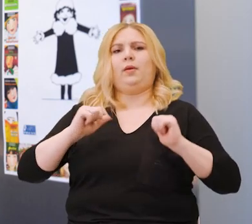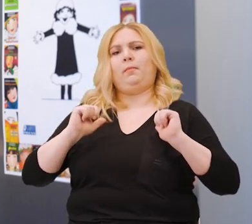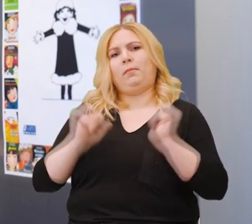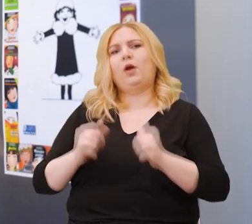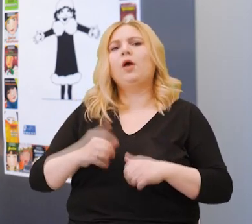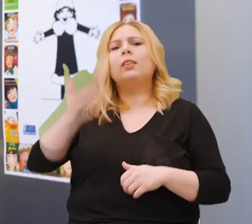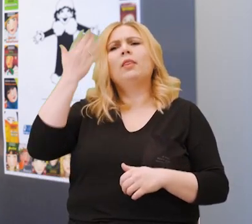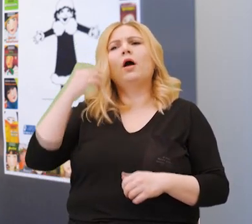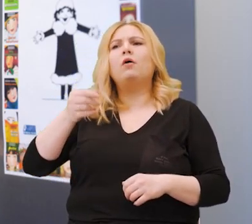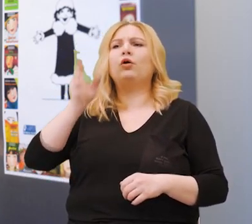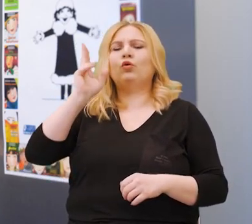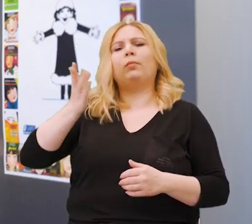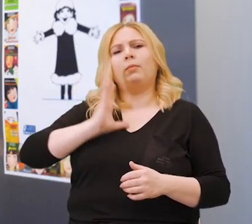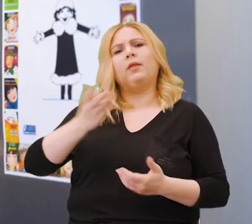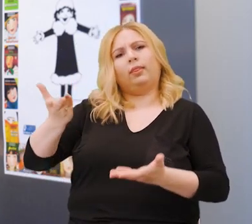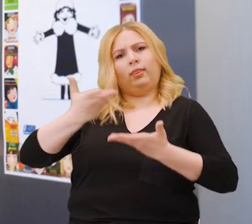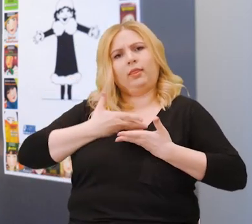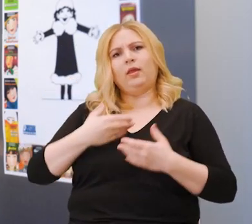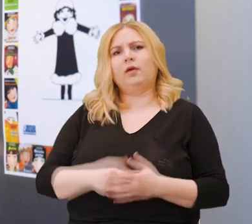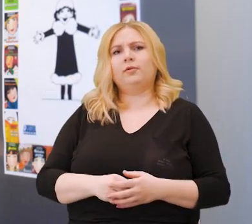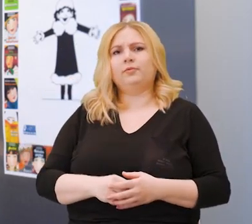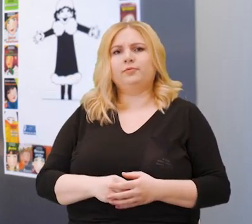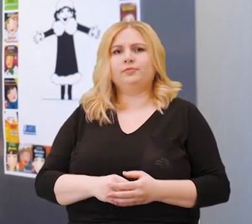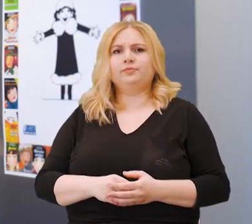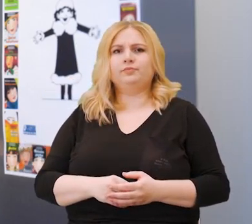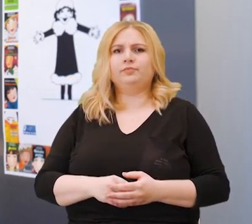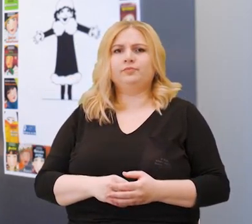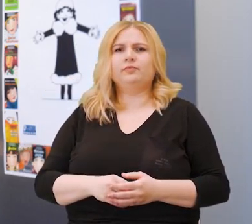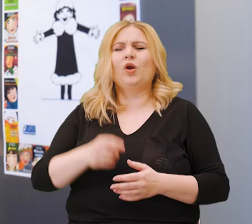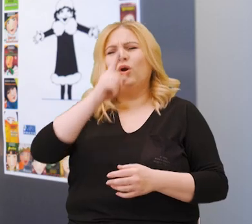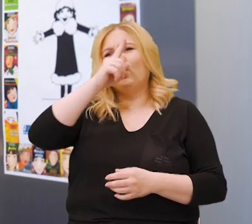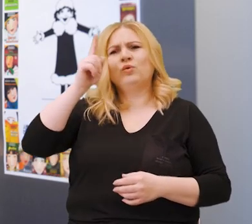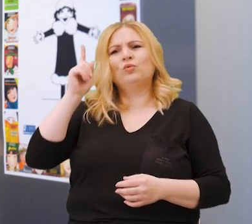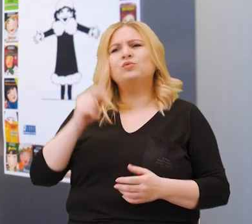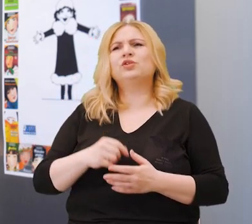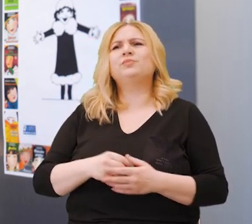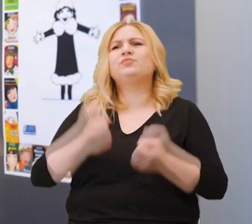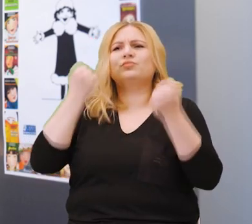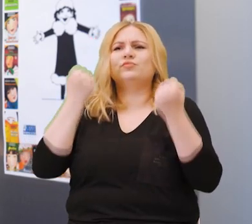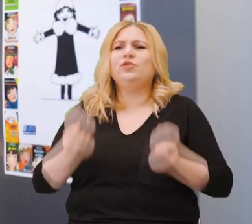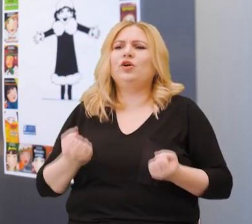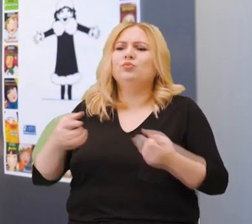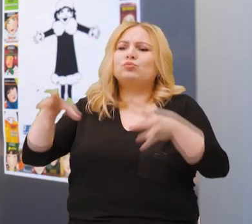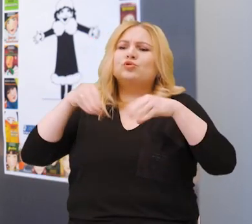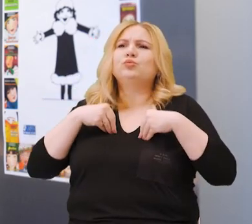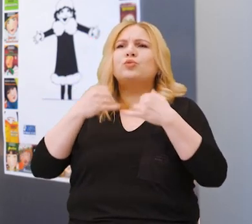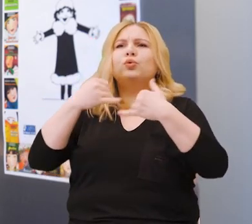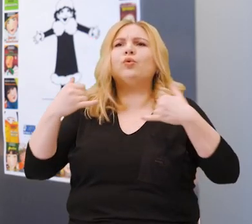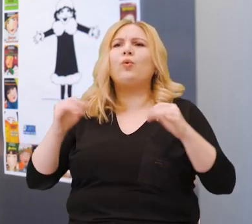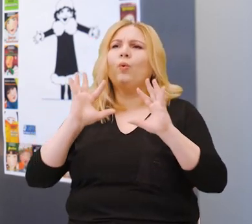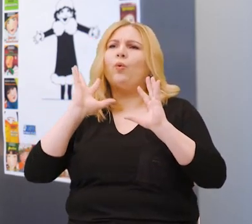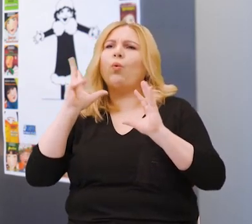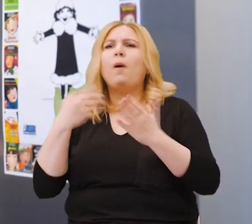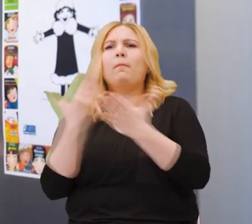kitel. Dostałem go od pewnego magazyniera. Oczywiście nie wszyscy to doceniają. Masy w ogóle z najwyższym trudem